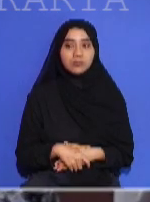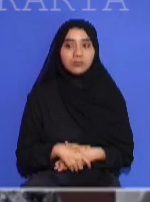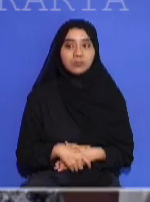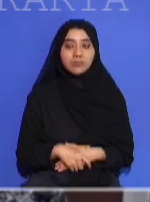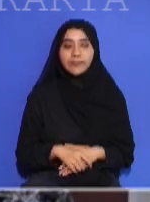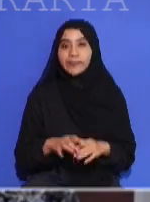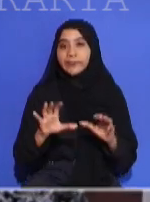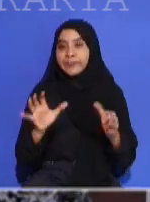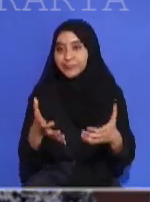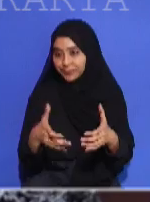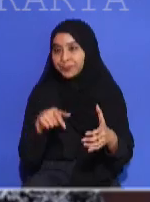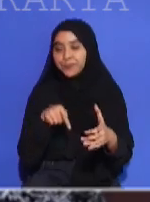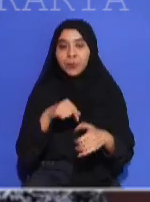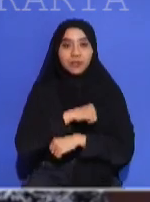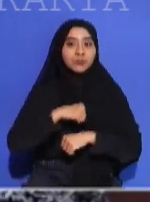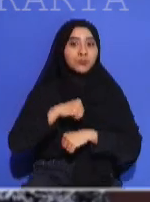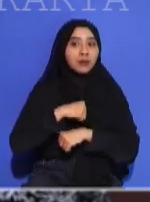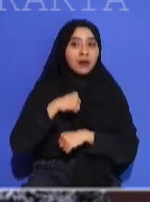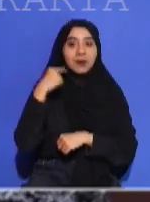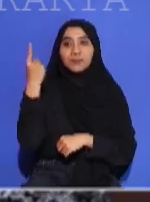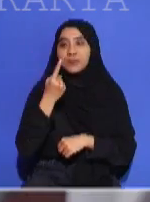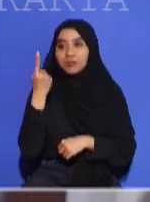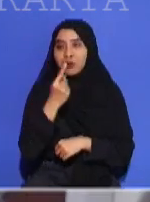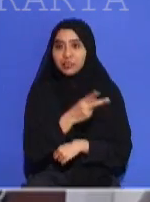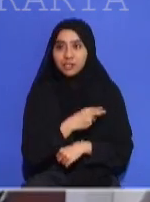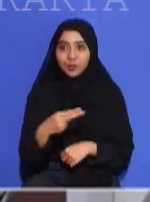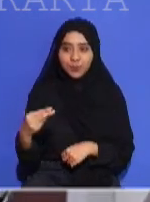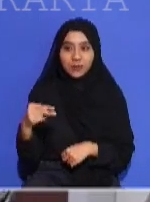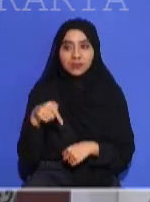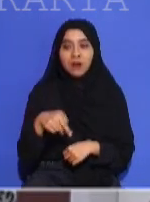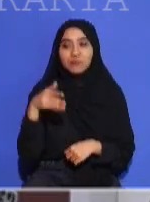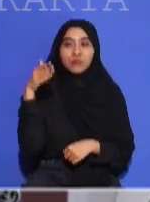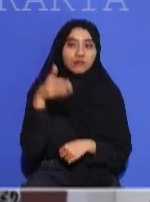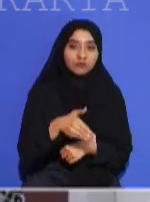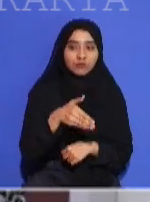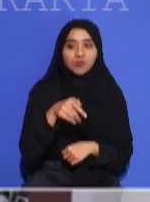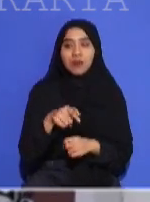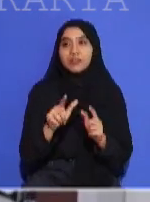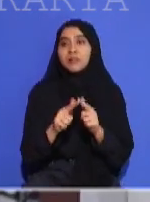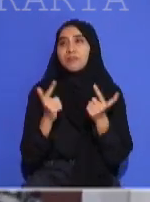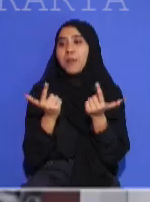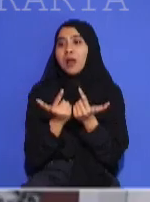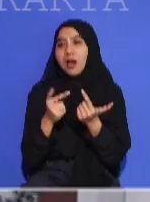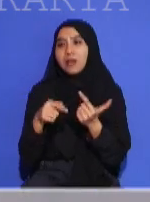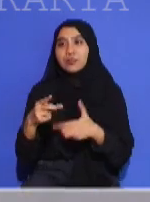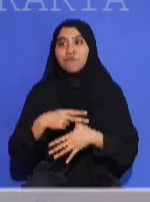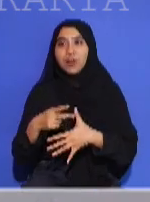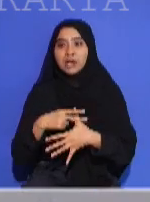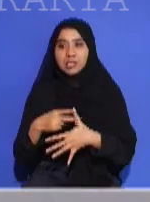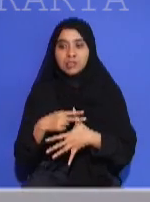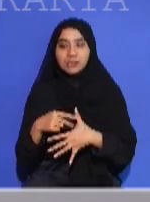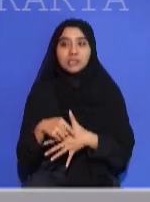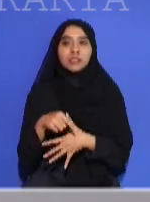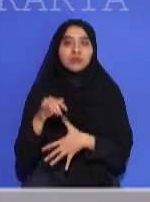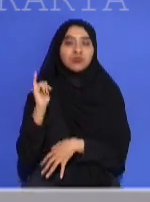Komite Olahraga Nasional Indonesia Daerah Istimewa Yogyakarta mengunjungi Lembaga Penyiaran Publik Televisi Republik Indonesia Stasiun